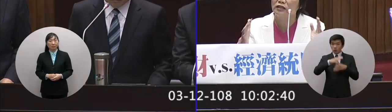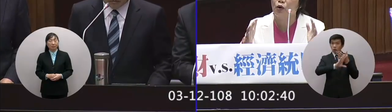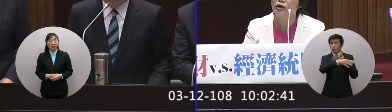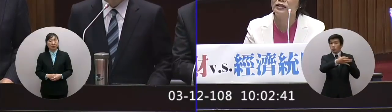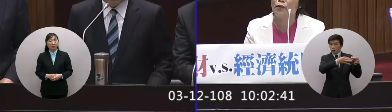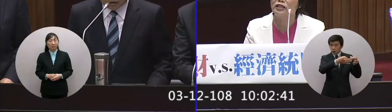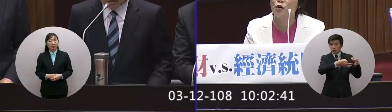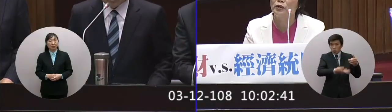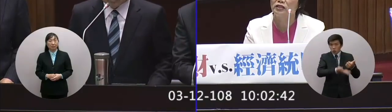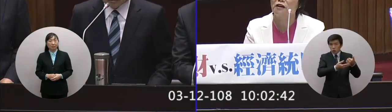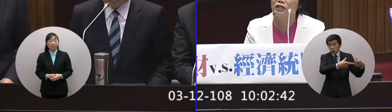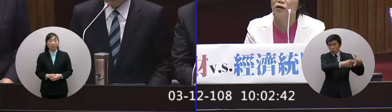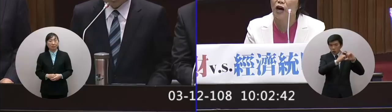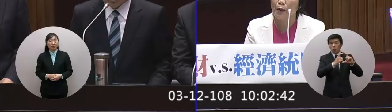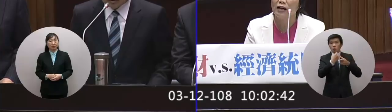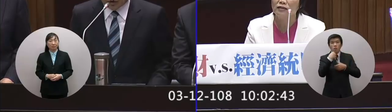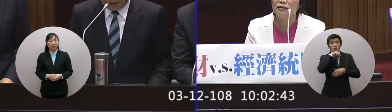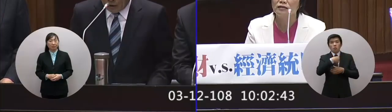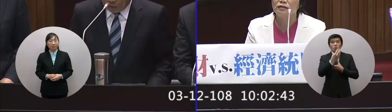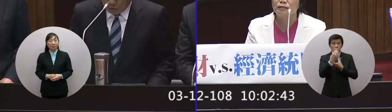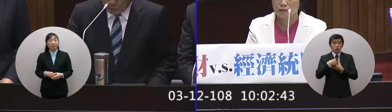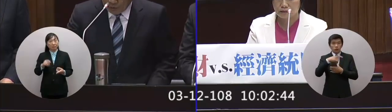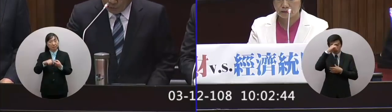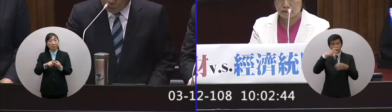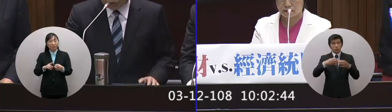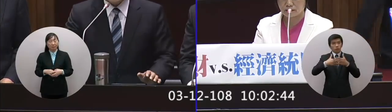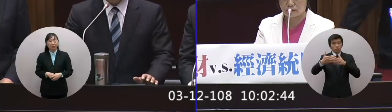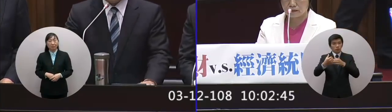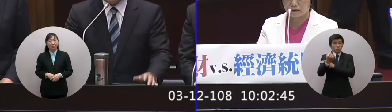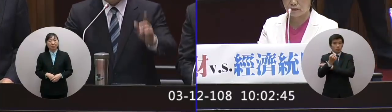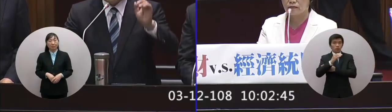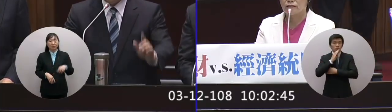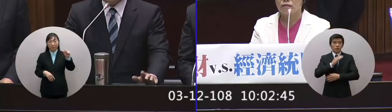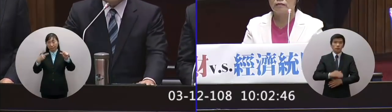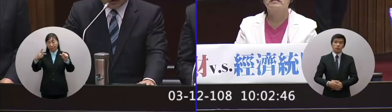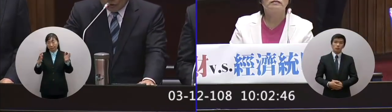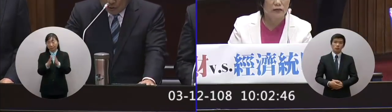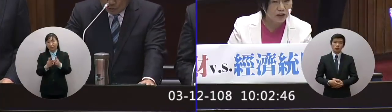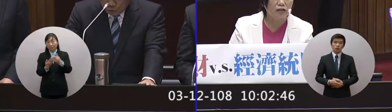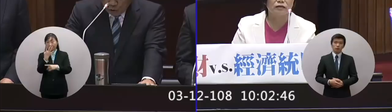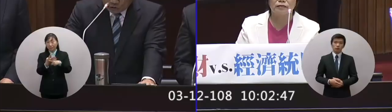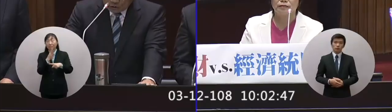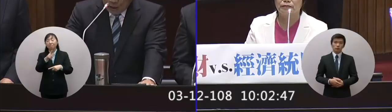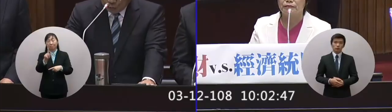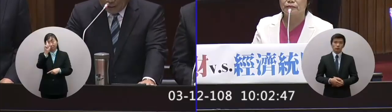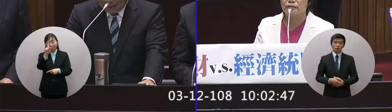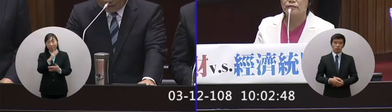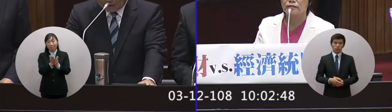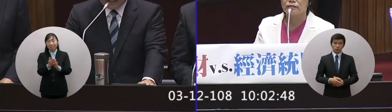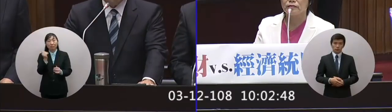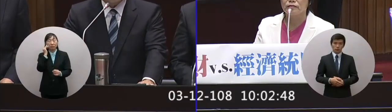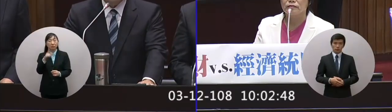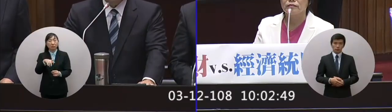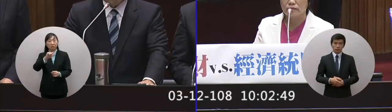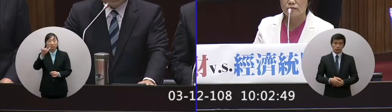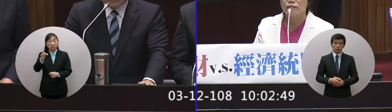励他们尽早回来台湾，跟我们一起来奋斗，好吗？ 对，委员，五加二产业只是其中一种，如果是高附加价